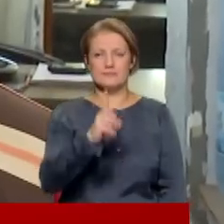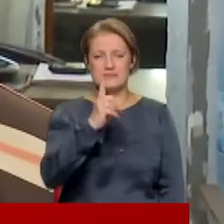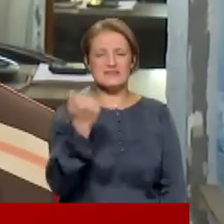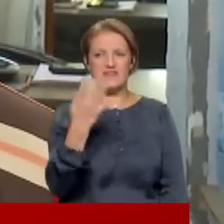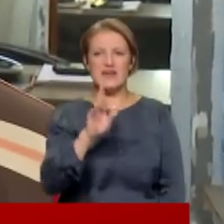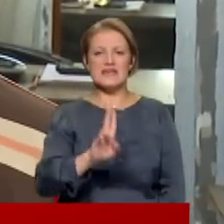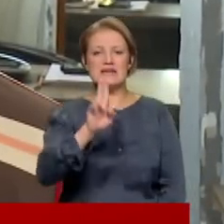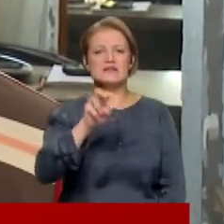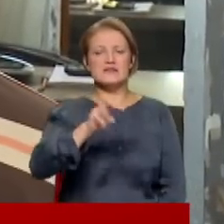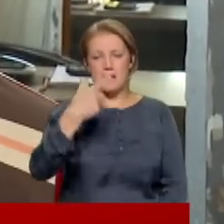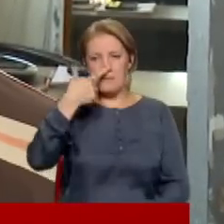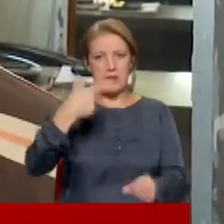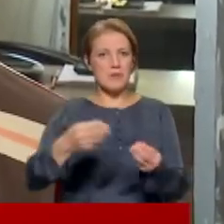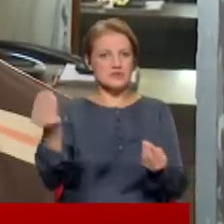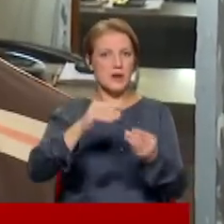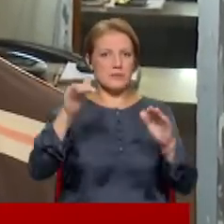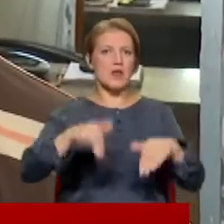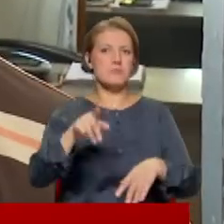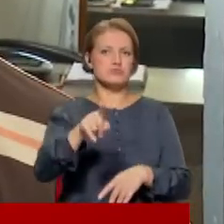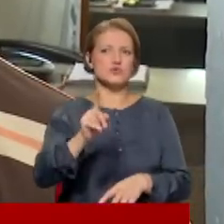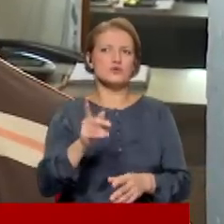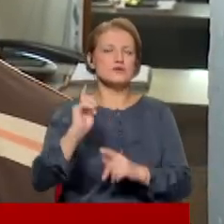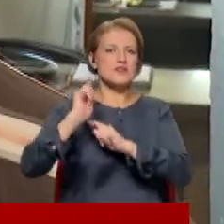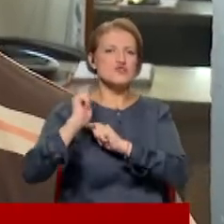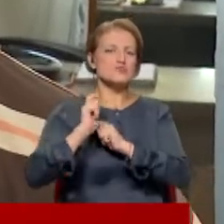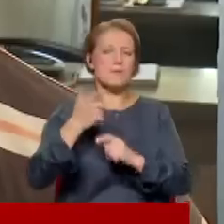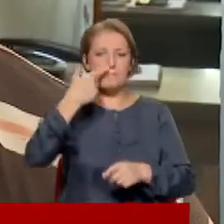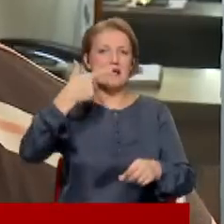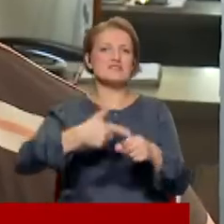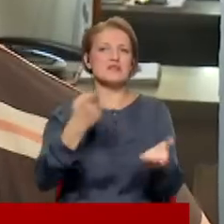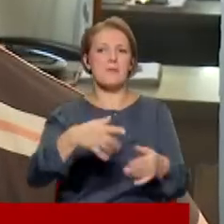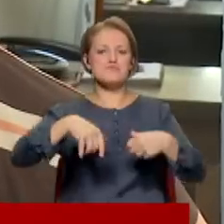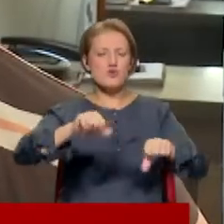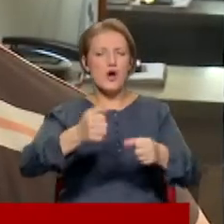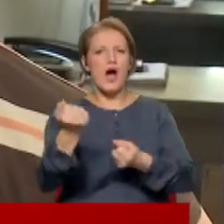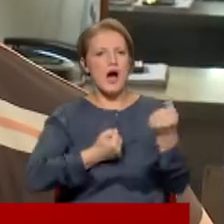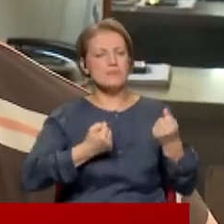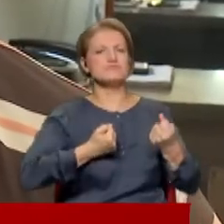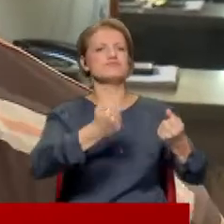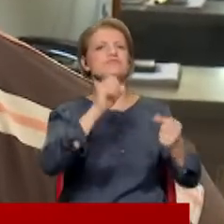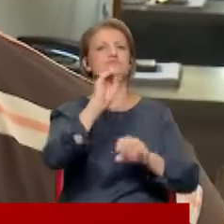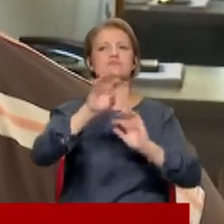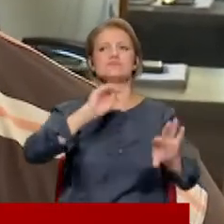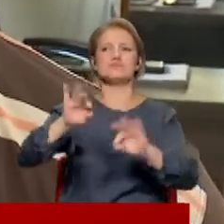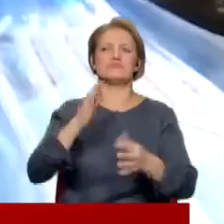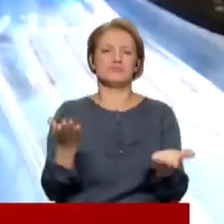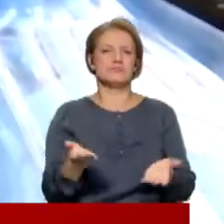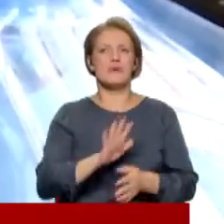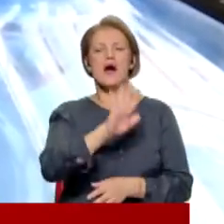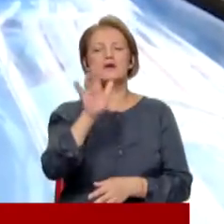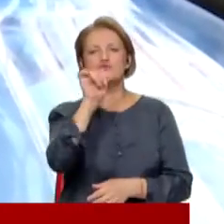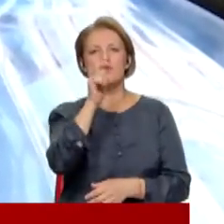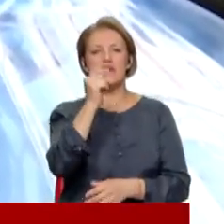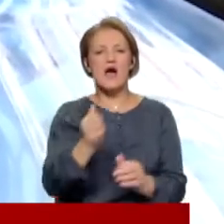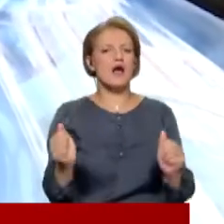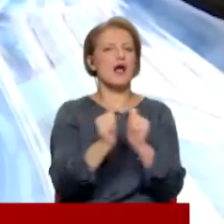seferde 7-8 lira mazota gelirse bunlar taşıma mazotla ne oluyor? Biz burada motorlarla, arabalarla dağıtım yapıyoruz. Hepsi suya biniyor. Su